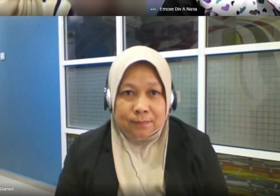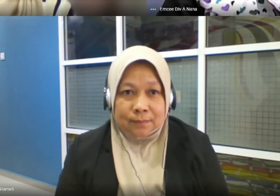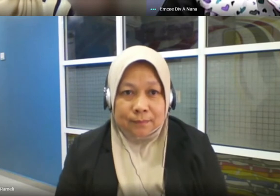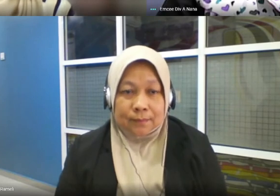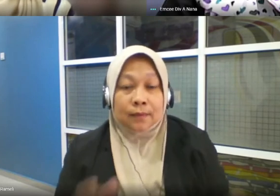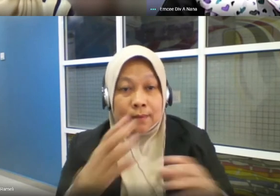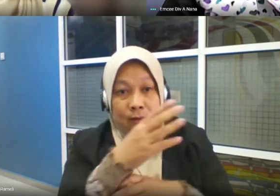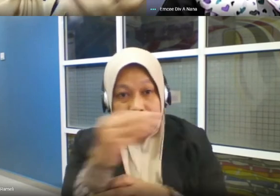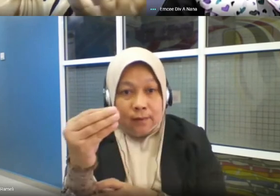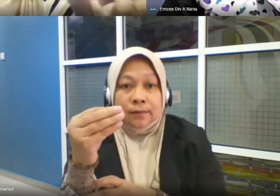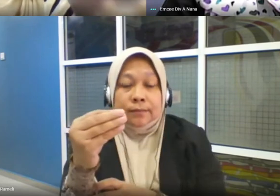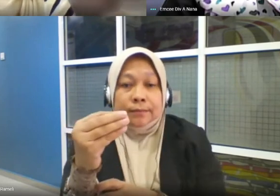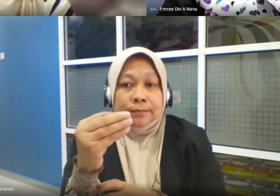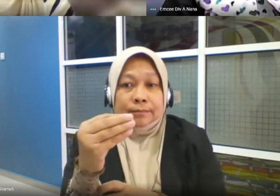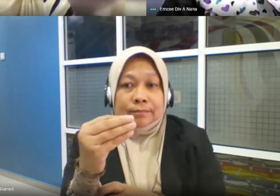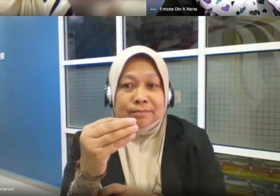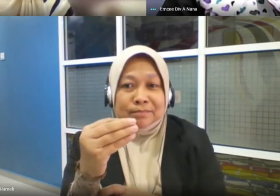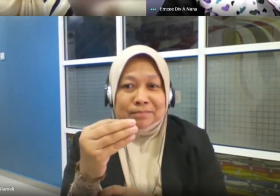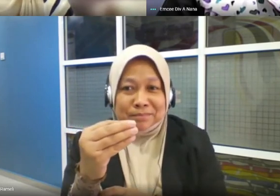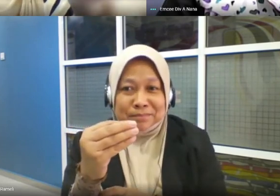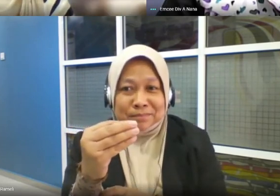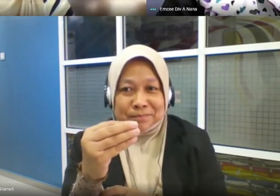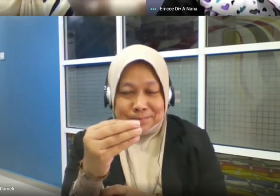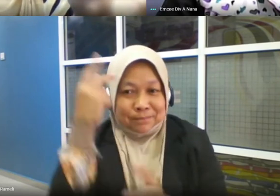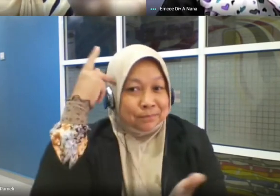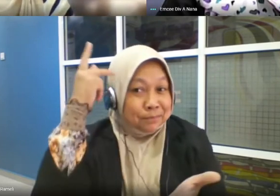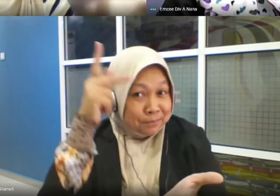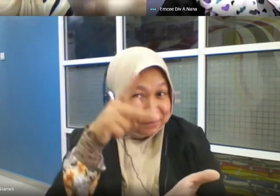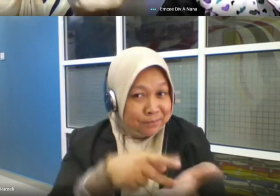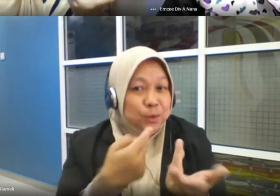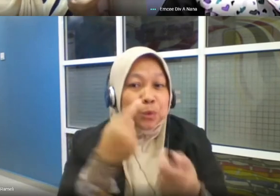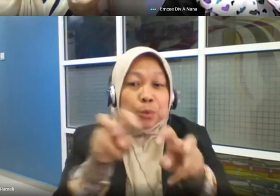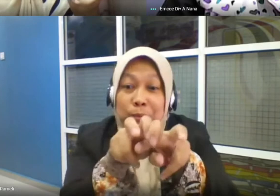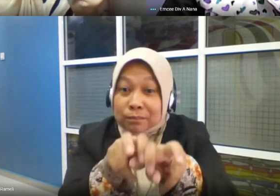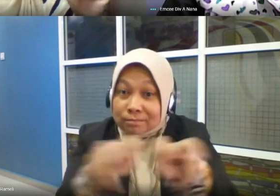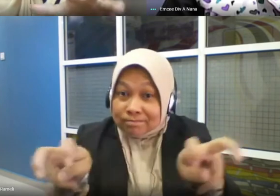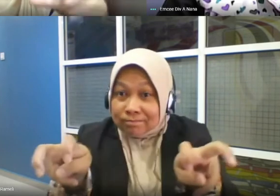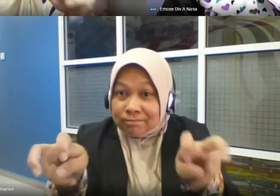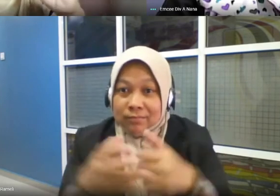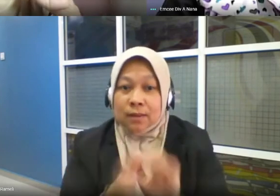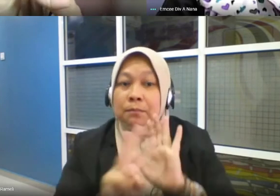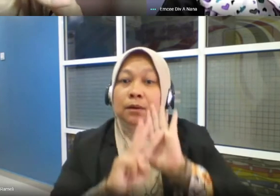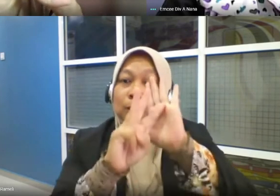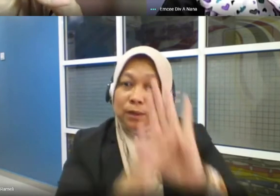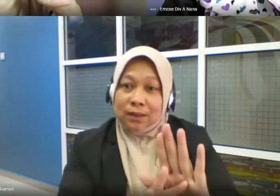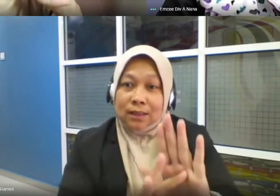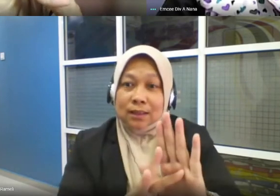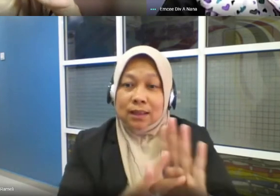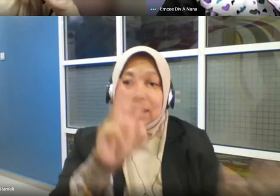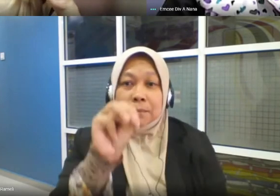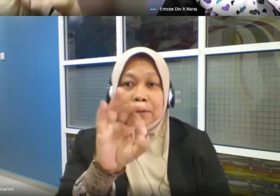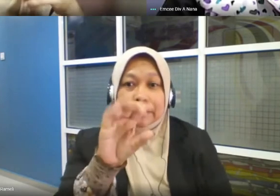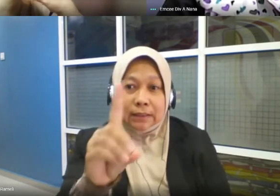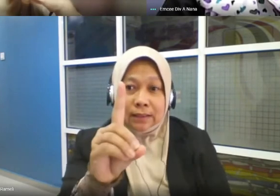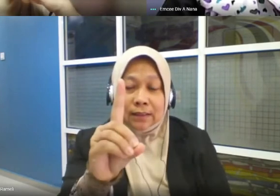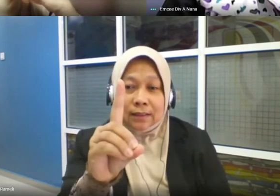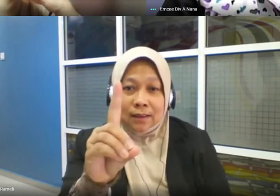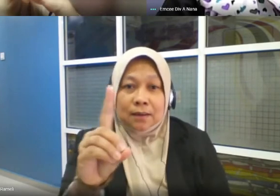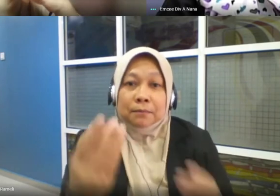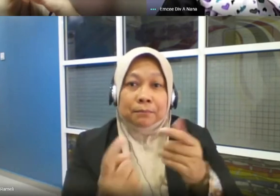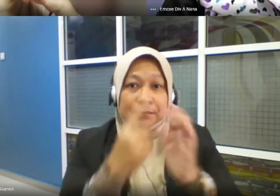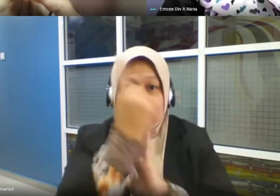Dan mari kita perkenalkan barisan panel-panel kita pada hari ini. Mewakili Malaysian Federation of the Deaf, pada jam